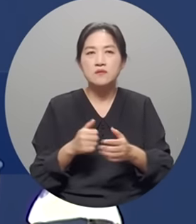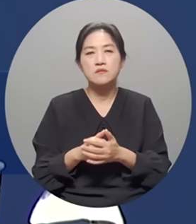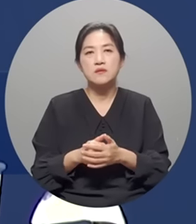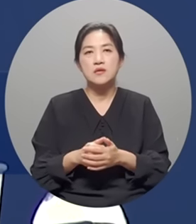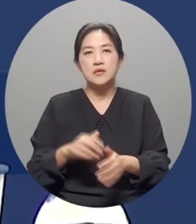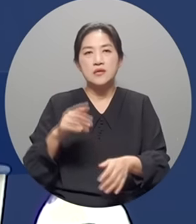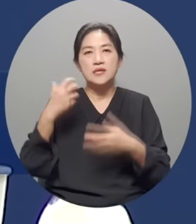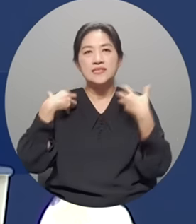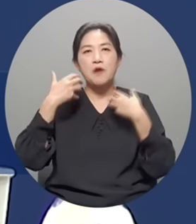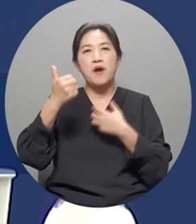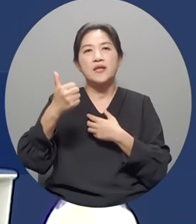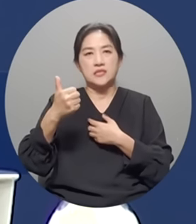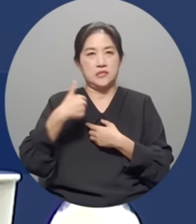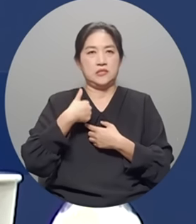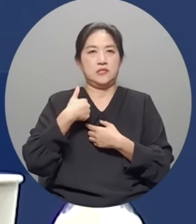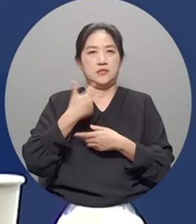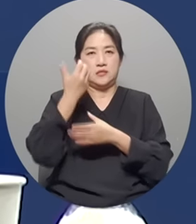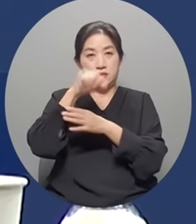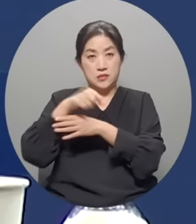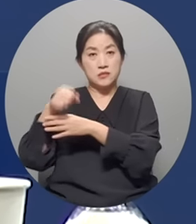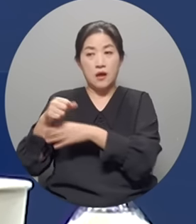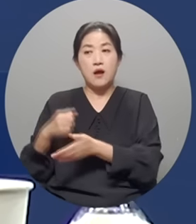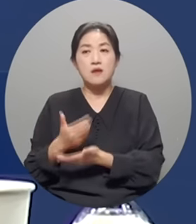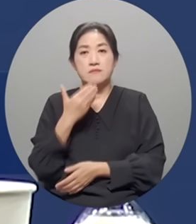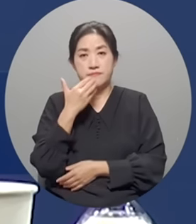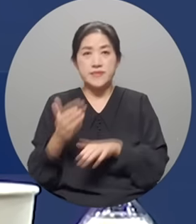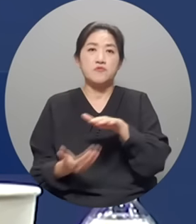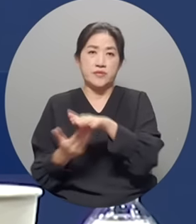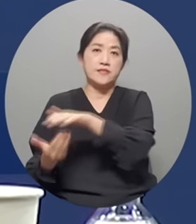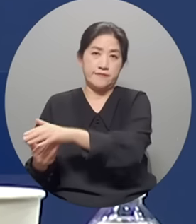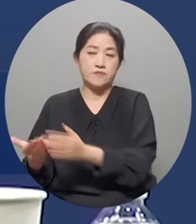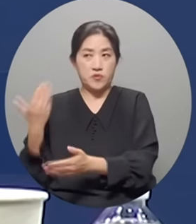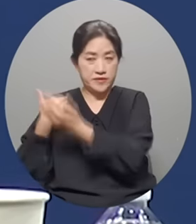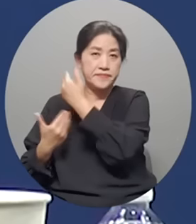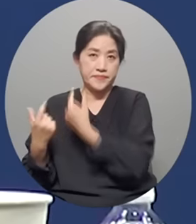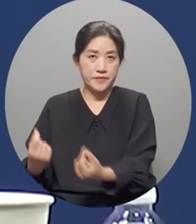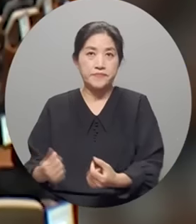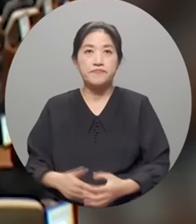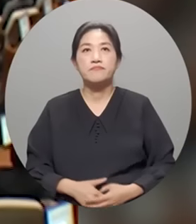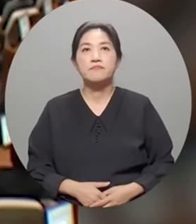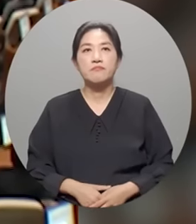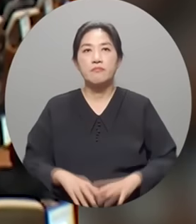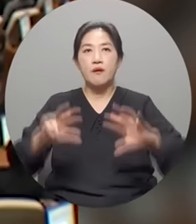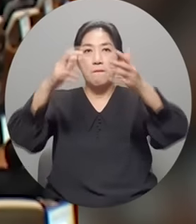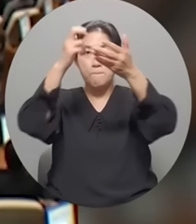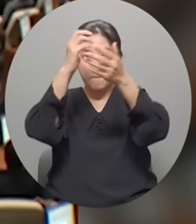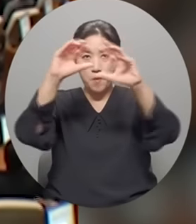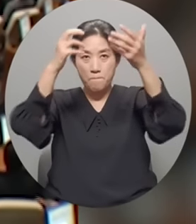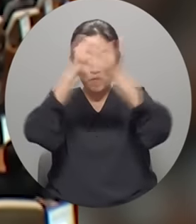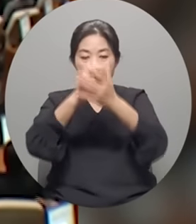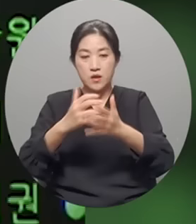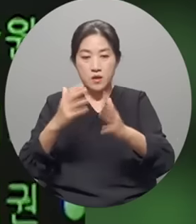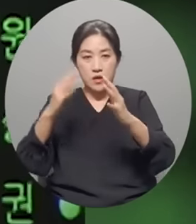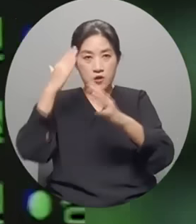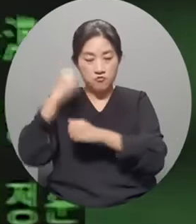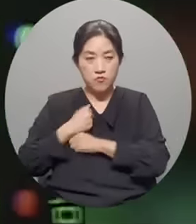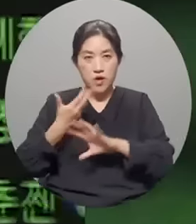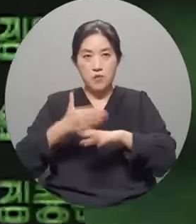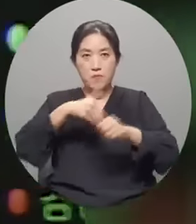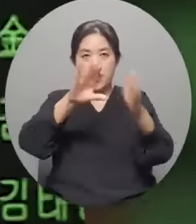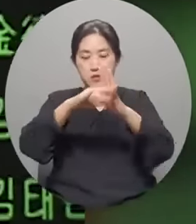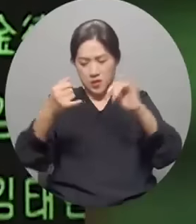그동안 장관의 승인하에 이루어져 왔습니다. 헌법에서 국군의 해외 파병 시 반드시